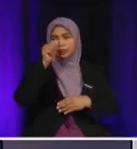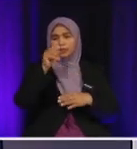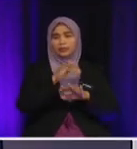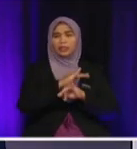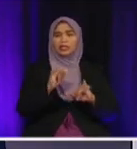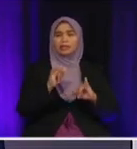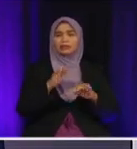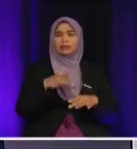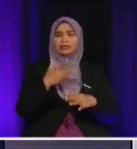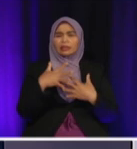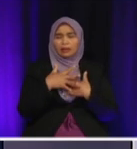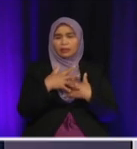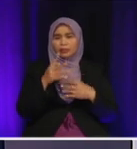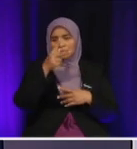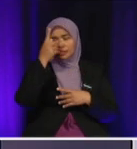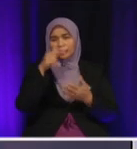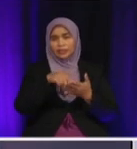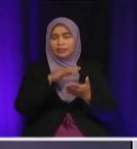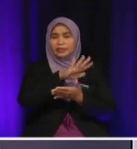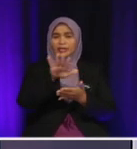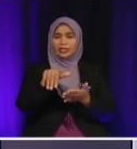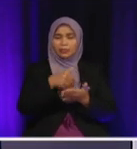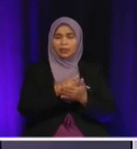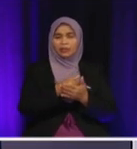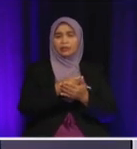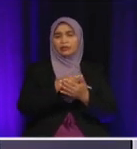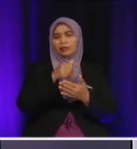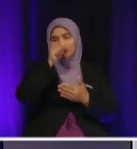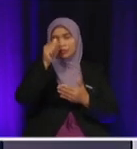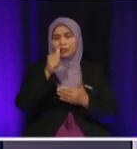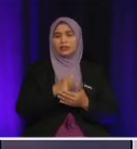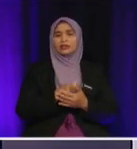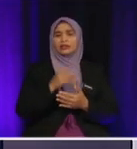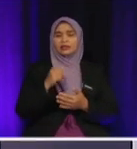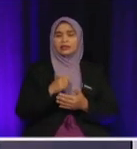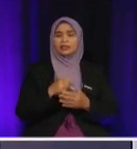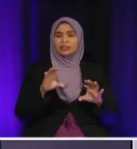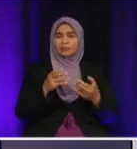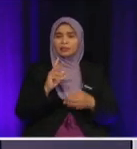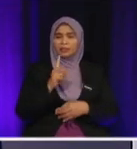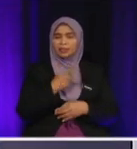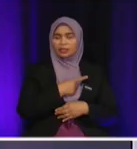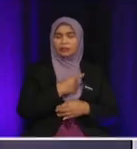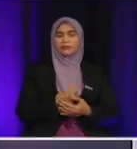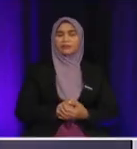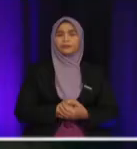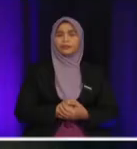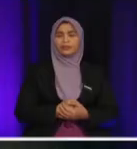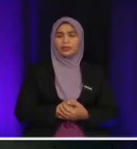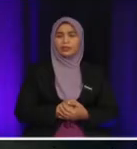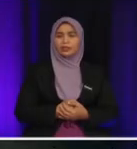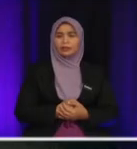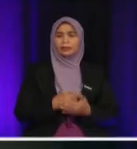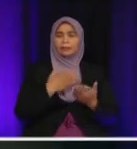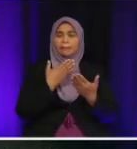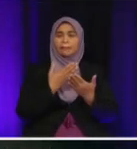jangan ragu-ragu kerana ini semua Allah yang ciptakan kita. Maka kita yakin dengan apa yang ditentukan oleh Allah Subhanahu Wa Taala. Bagaimana